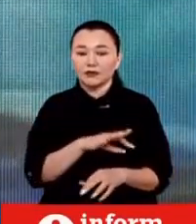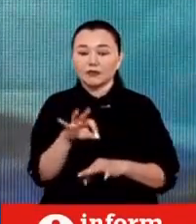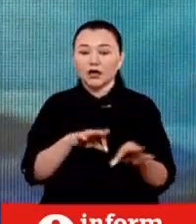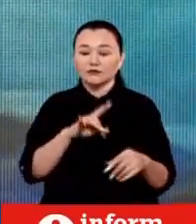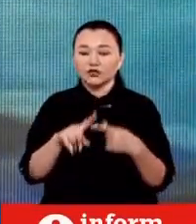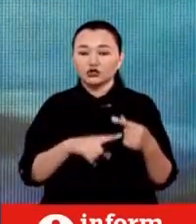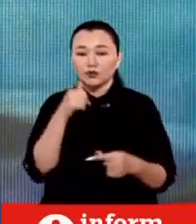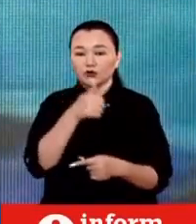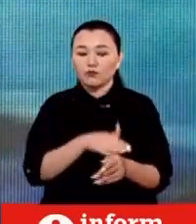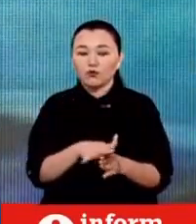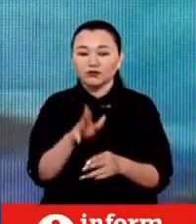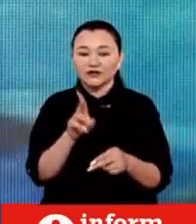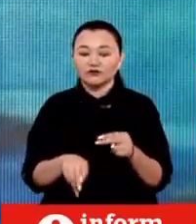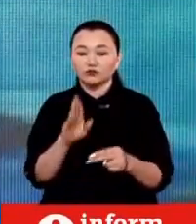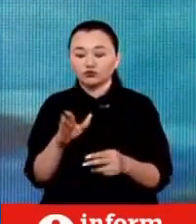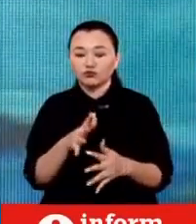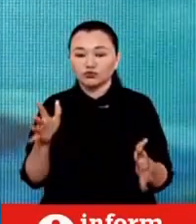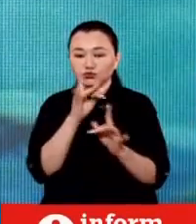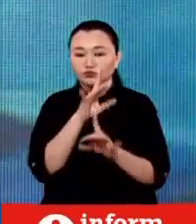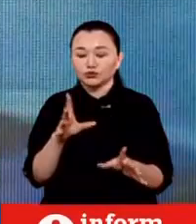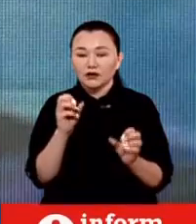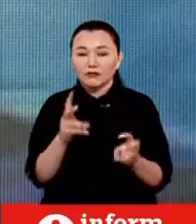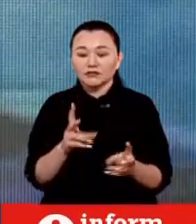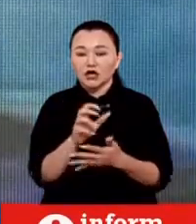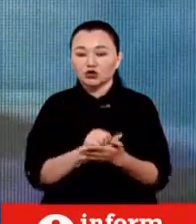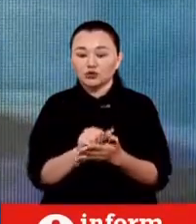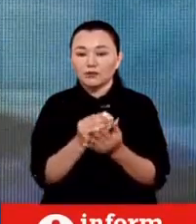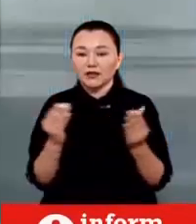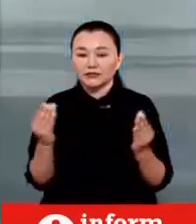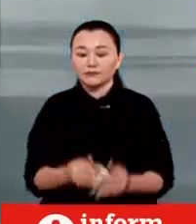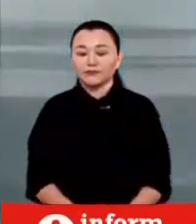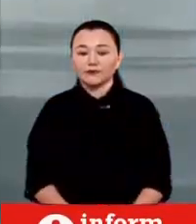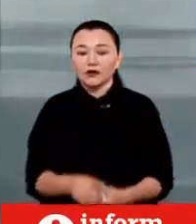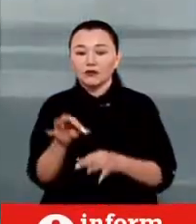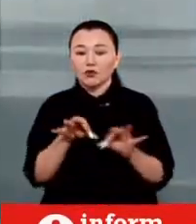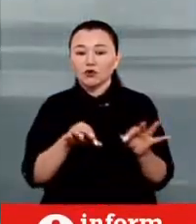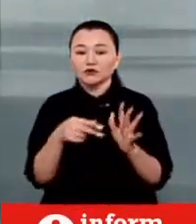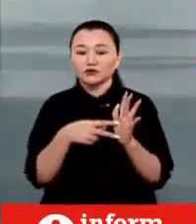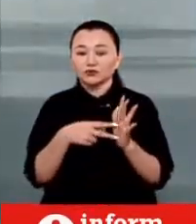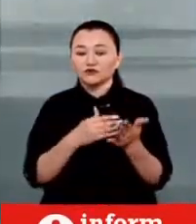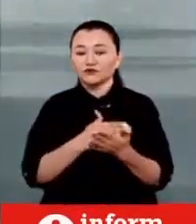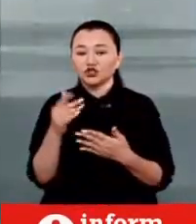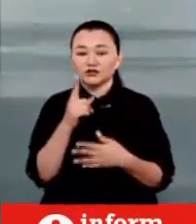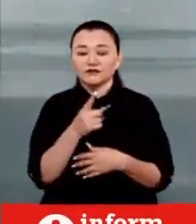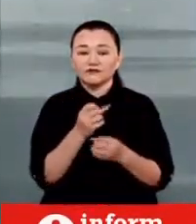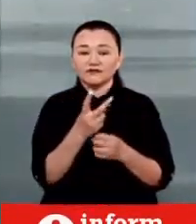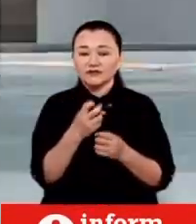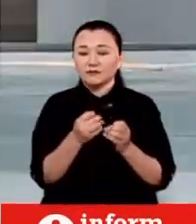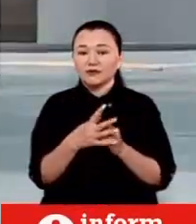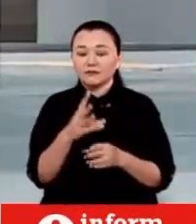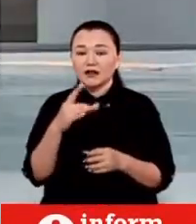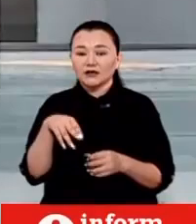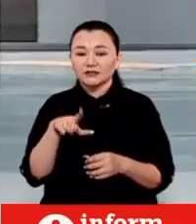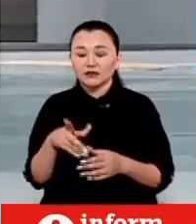следующем году полностью завершится и больше не будет угрозы разрушения плотины. Проект стоимостью свыше 215 миллиардов